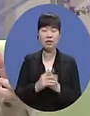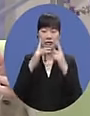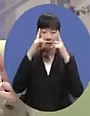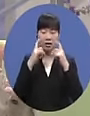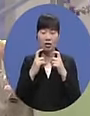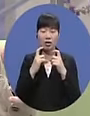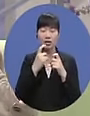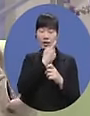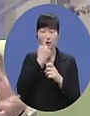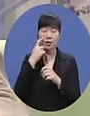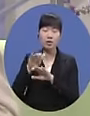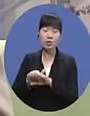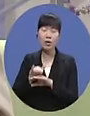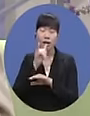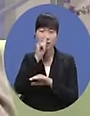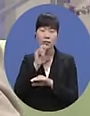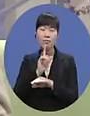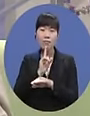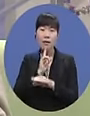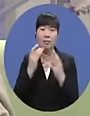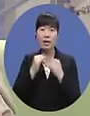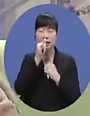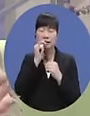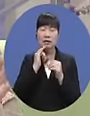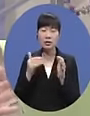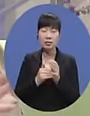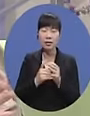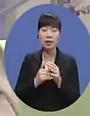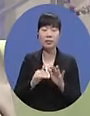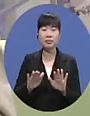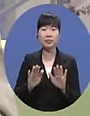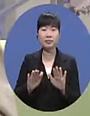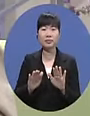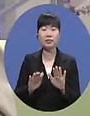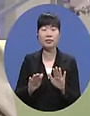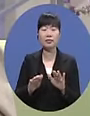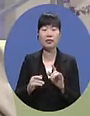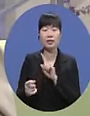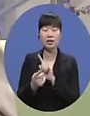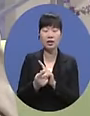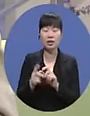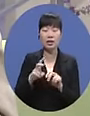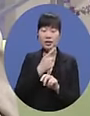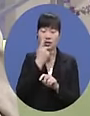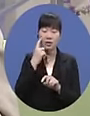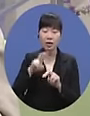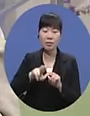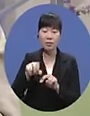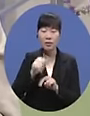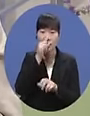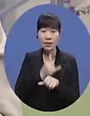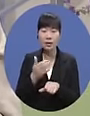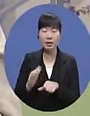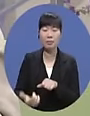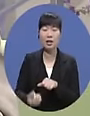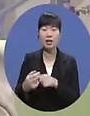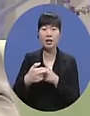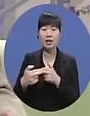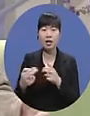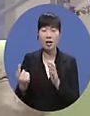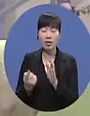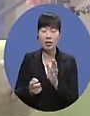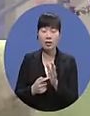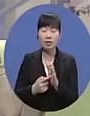증거를 보존하고 뭐 이런 얘기들이 많아요. 근데 일단 아이가 다쳐오면은 빨리 증거 확보는 하셔야 돼요. 근데 본인이 하는 것보다는 빨리 병원 응급실로